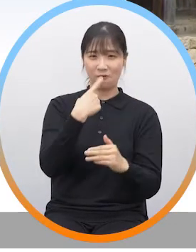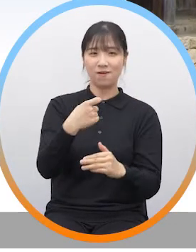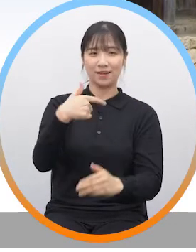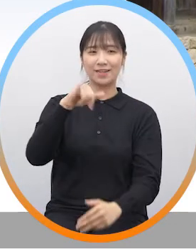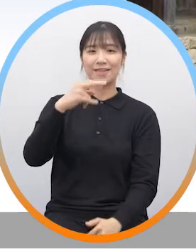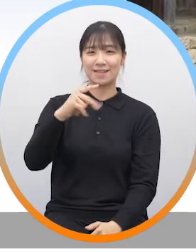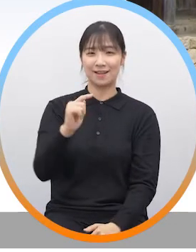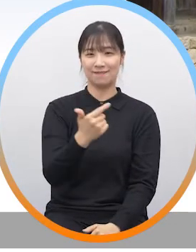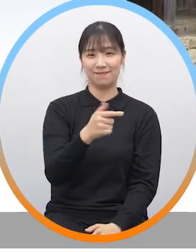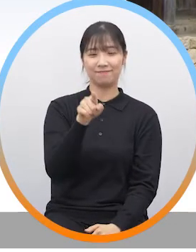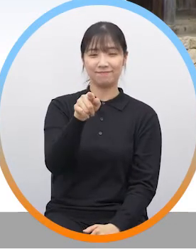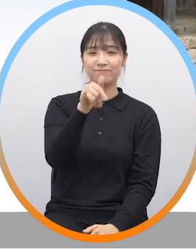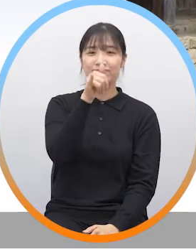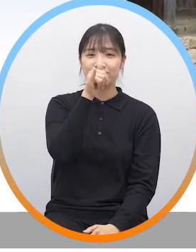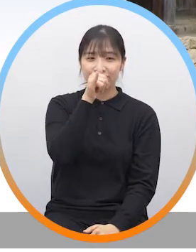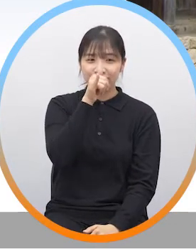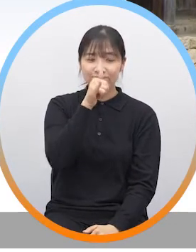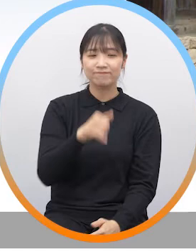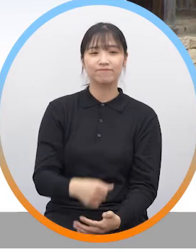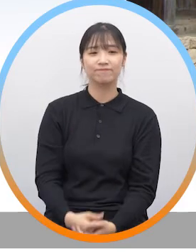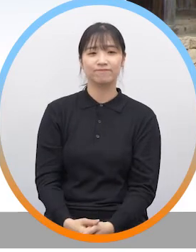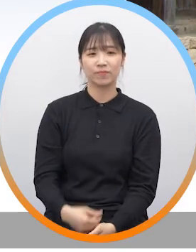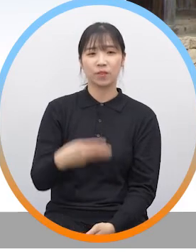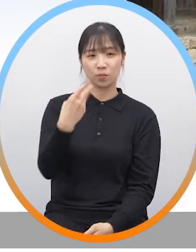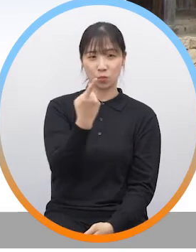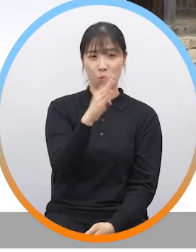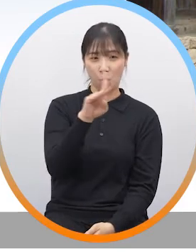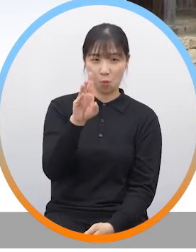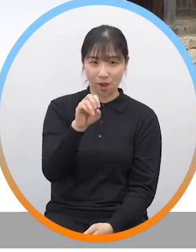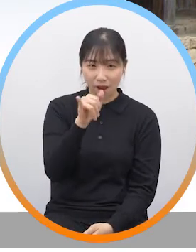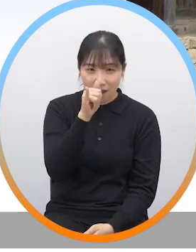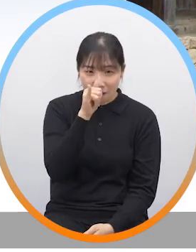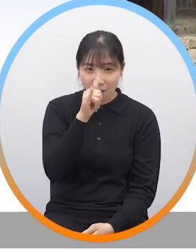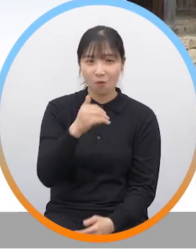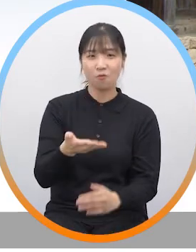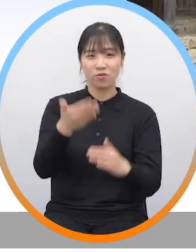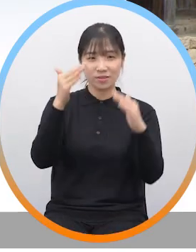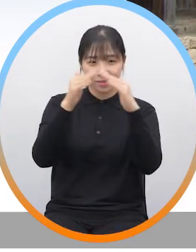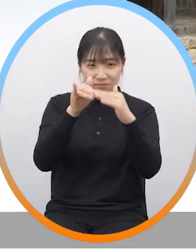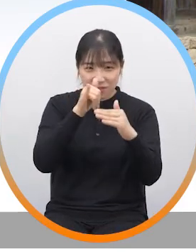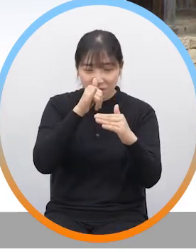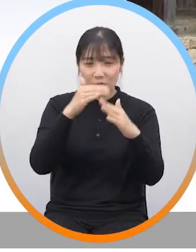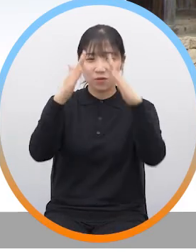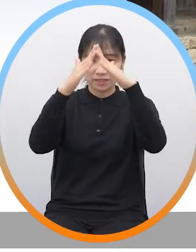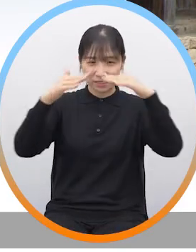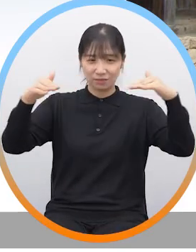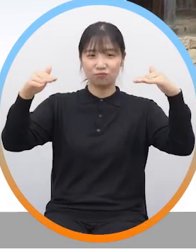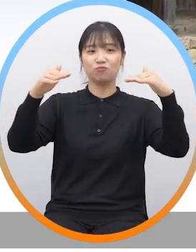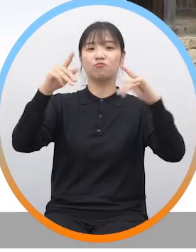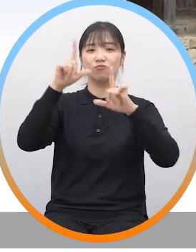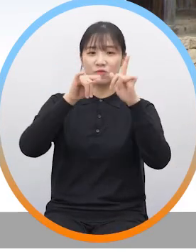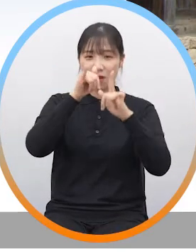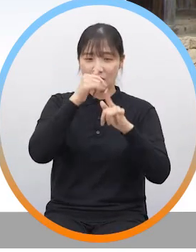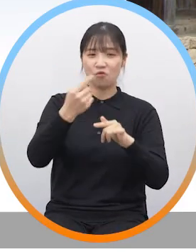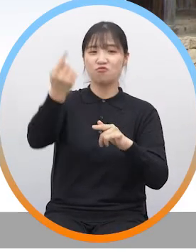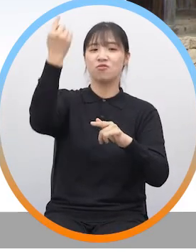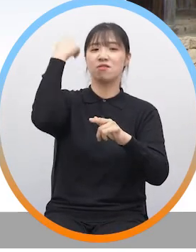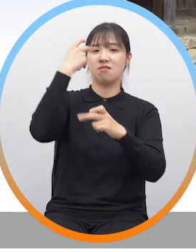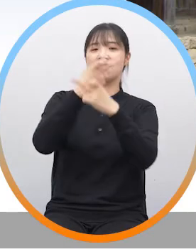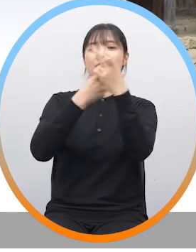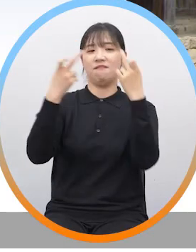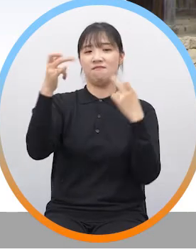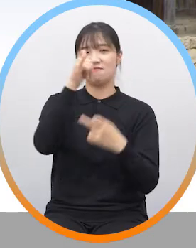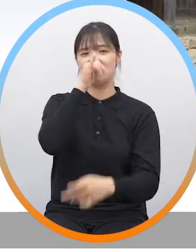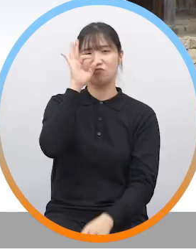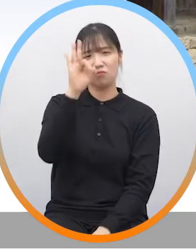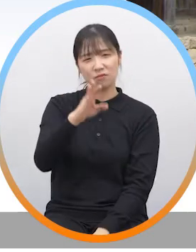멋있는 기단이 있고요. 토방이 있고 위에 집이 있고 지붕선이 있고 뒤에 산이 있습니다.